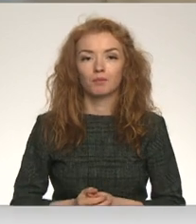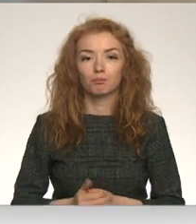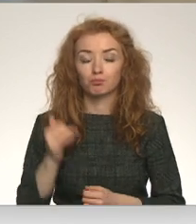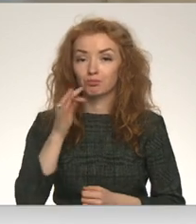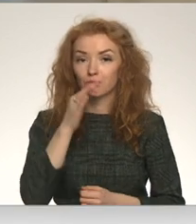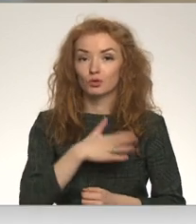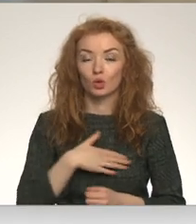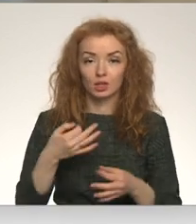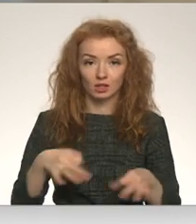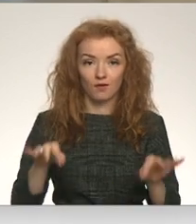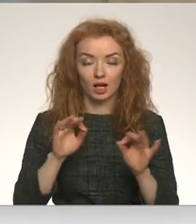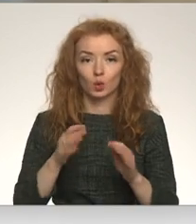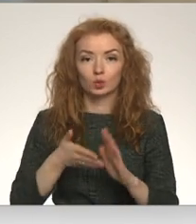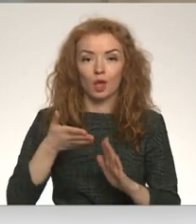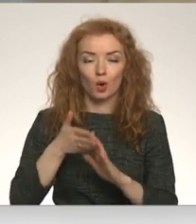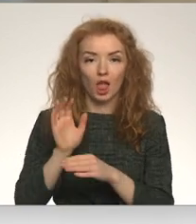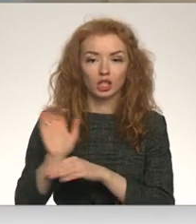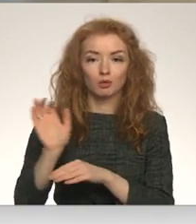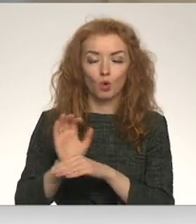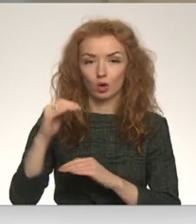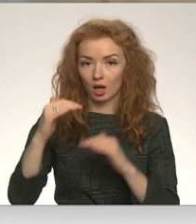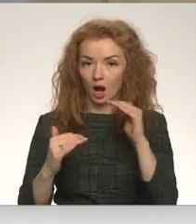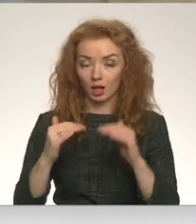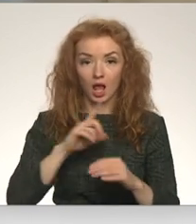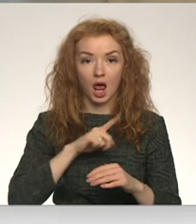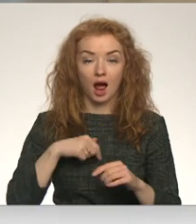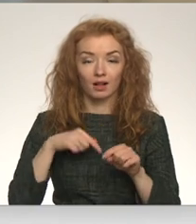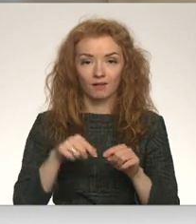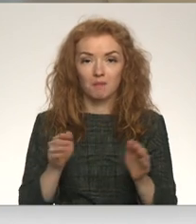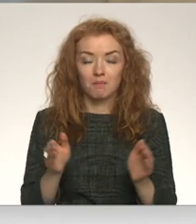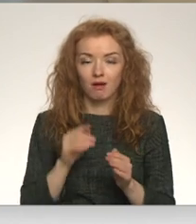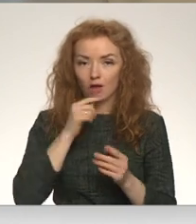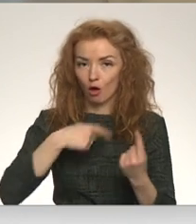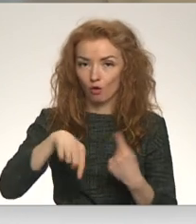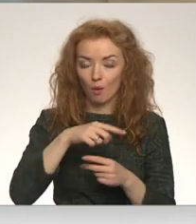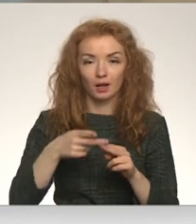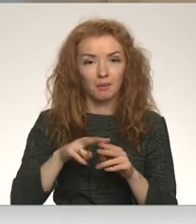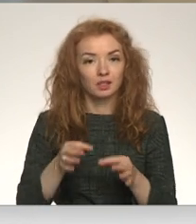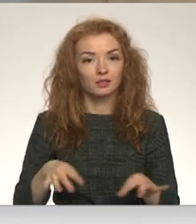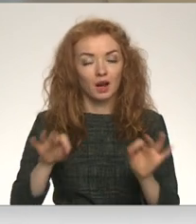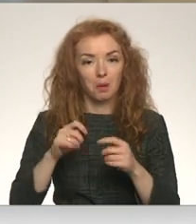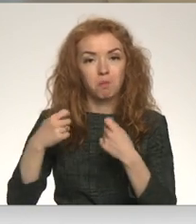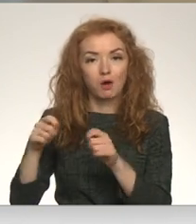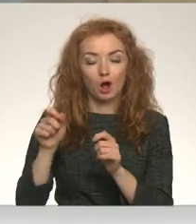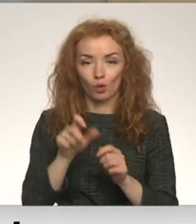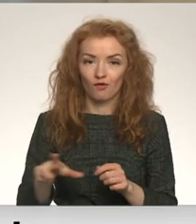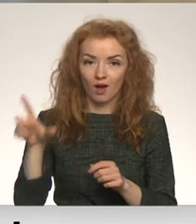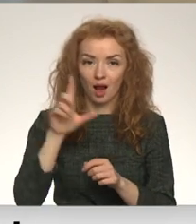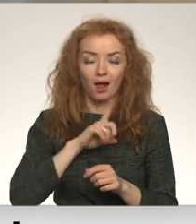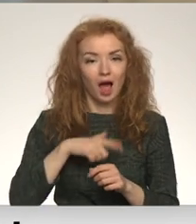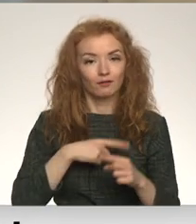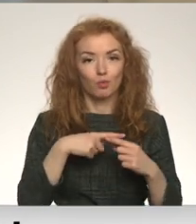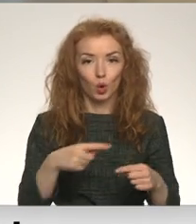Būtu ļoti svarīgi uzlabot eksporta rādītājus. Latvija ir salīdzinoši neliela ekonomika, un līdz ar to ir svarīgi pārdot vairāk Latvijas produktus